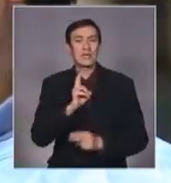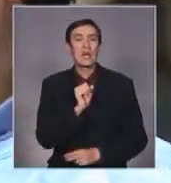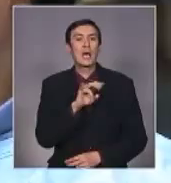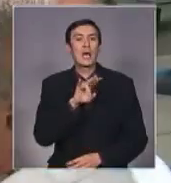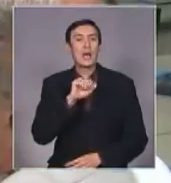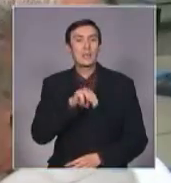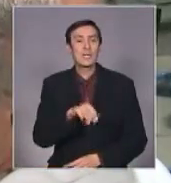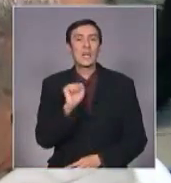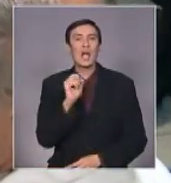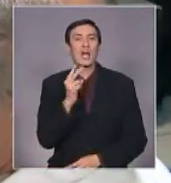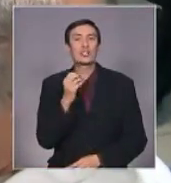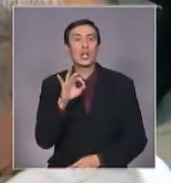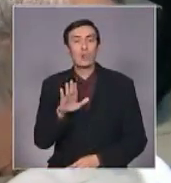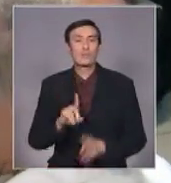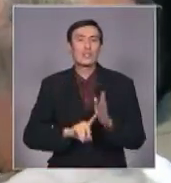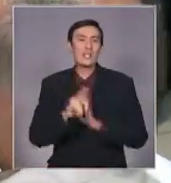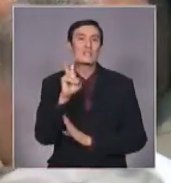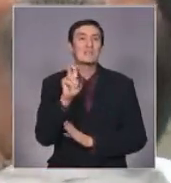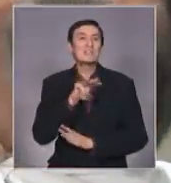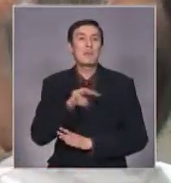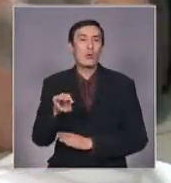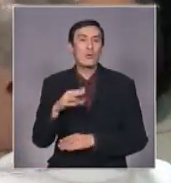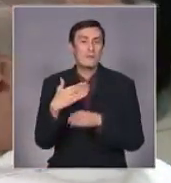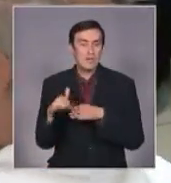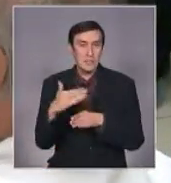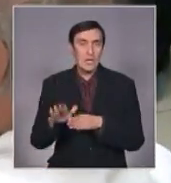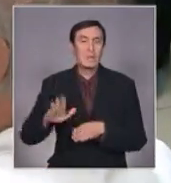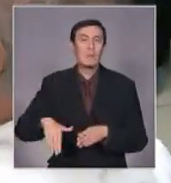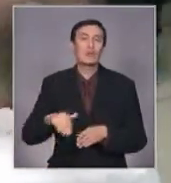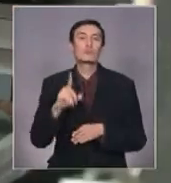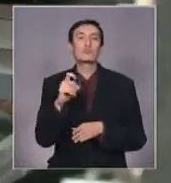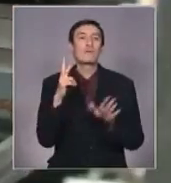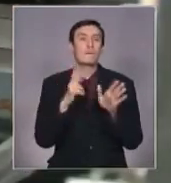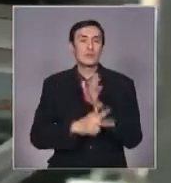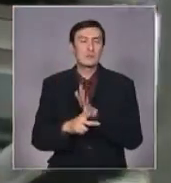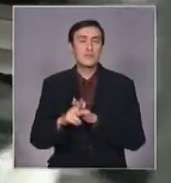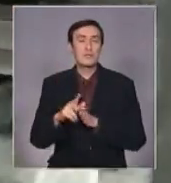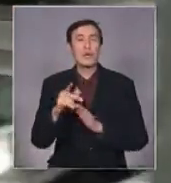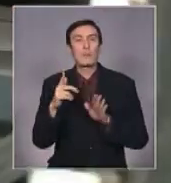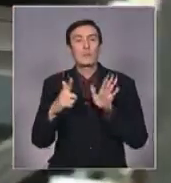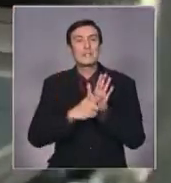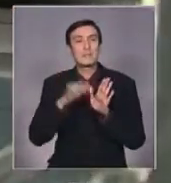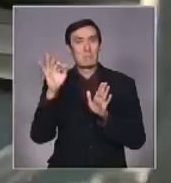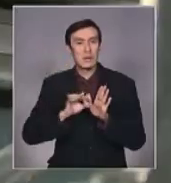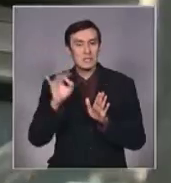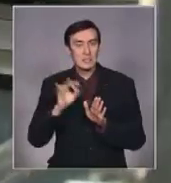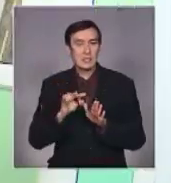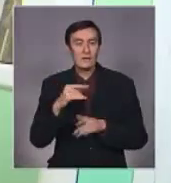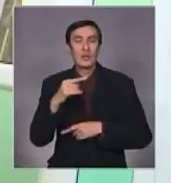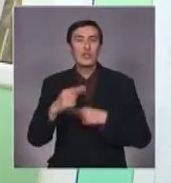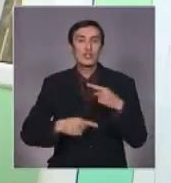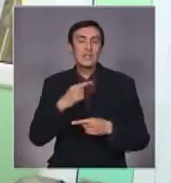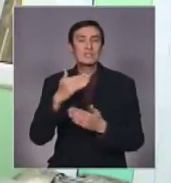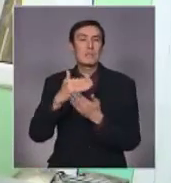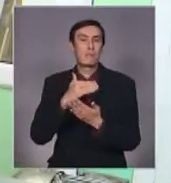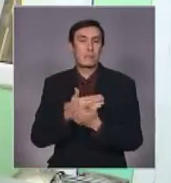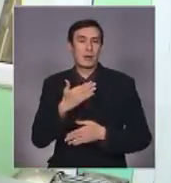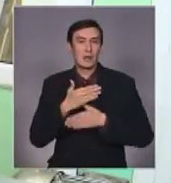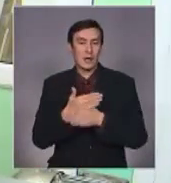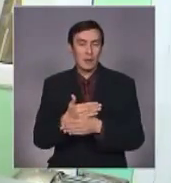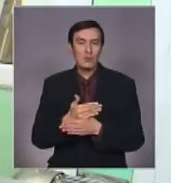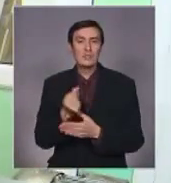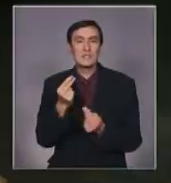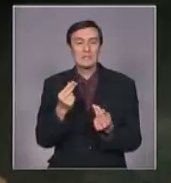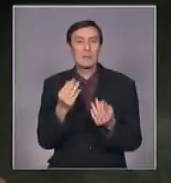Канат Акшалов. Сначала 200 миллионов тенге в кредит, потом 180 миллионов под 7% через дорожную карту бизнеса.